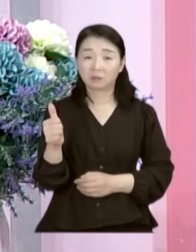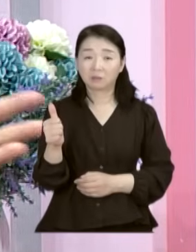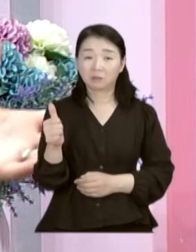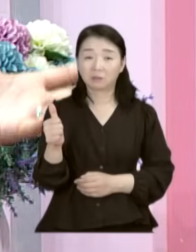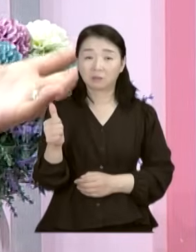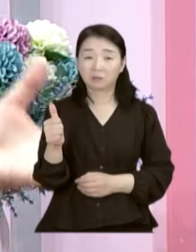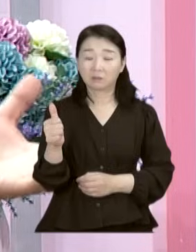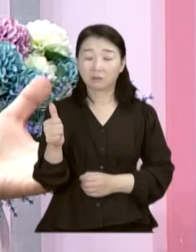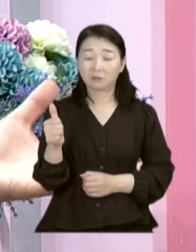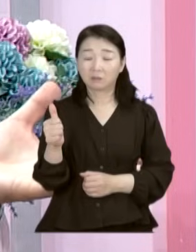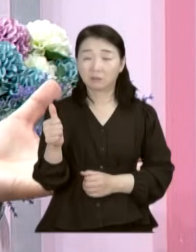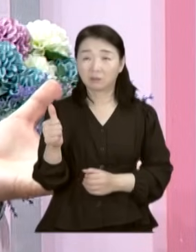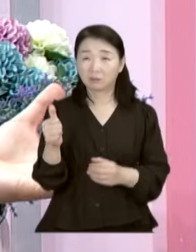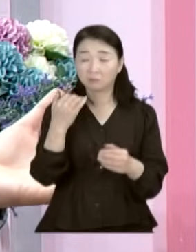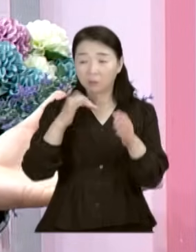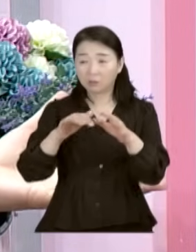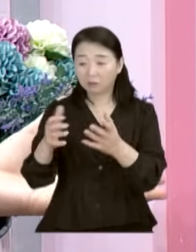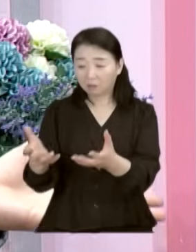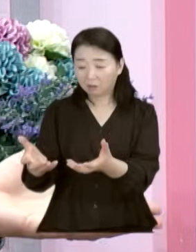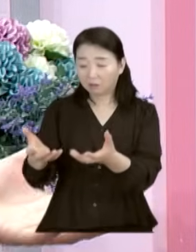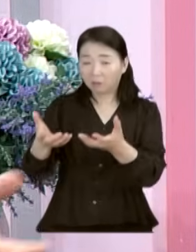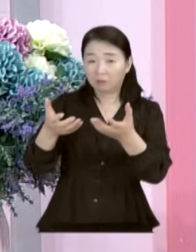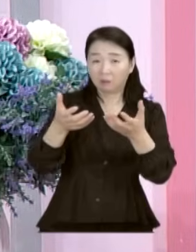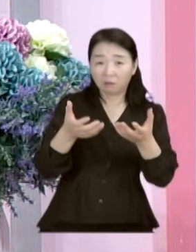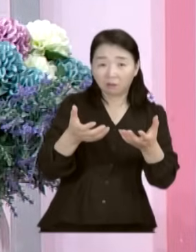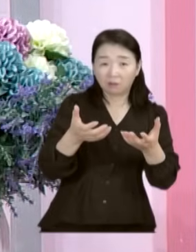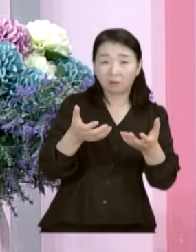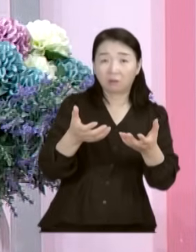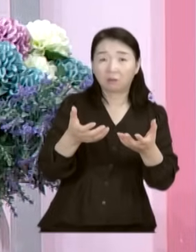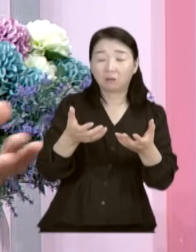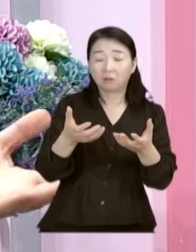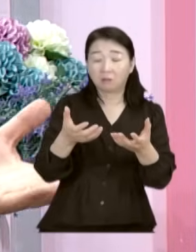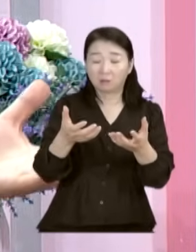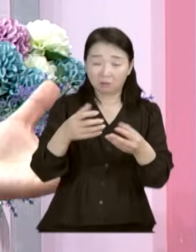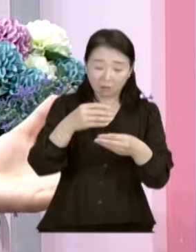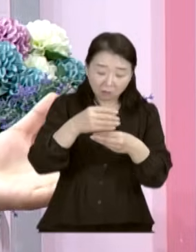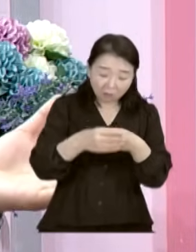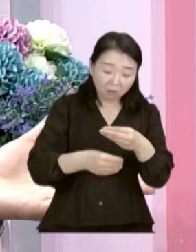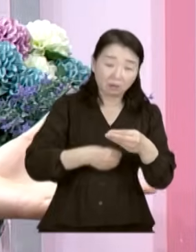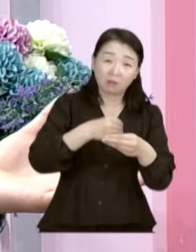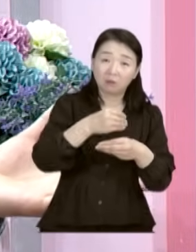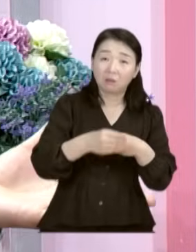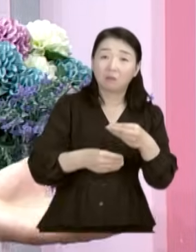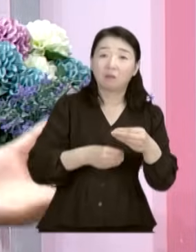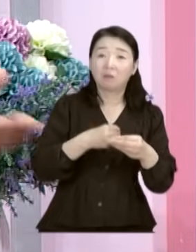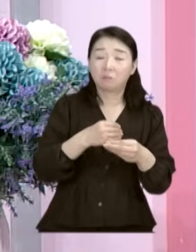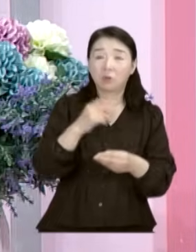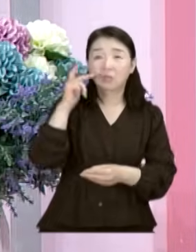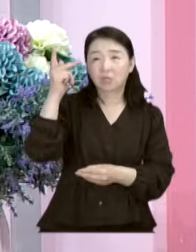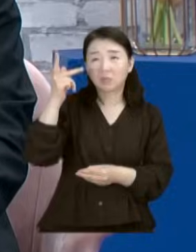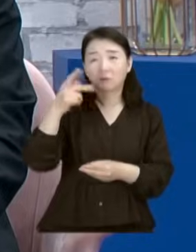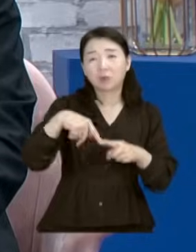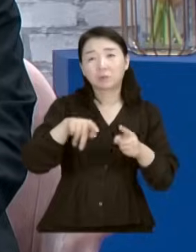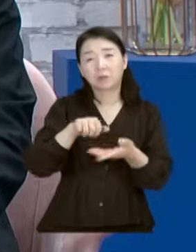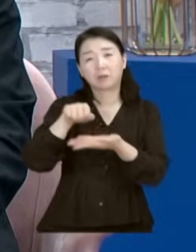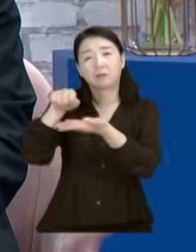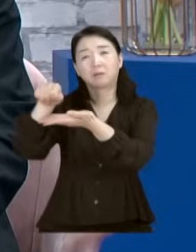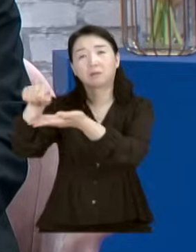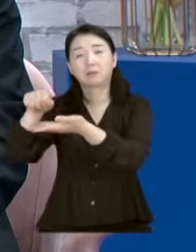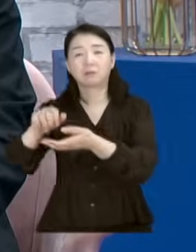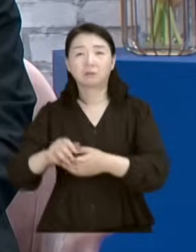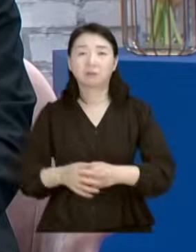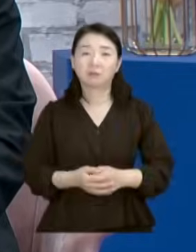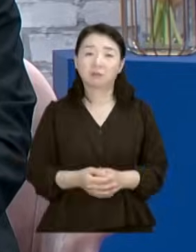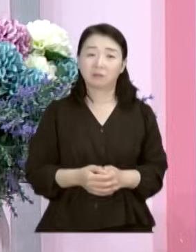여물에서 이하의 시체를 가지고 케냐로 그 저희 그 목사님이 데리고 간 거예요 그